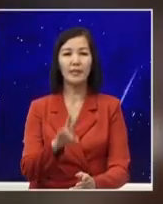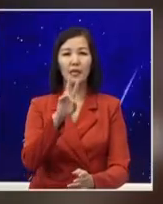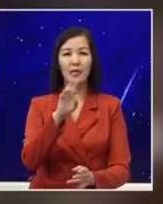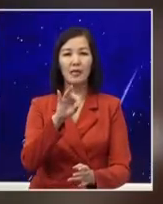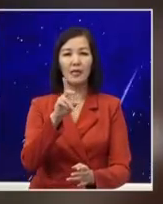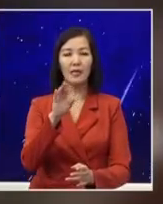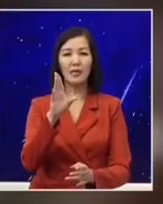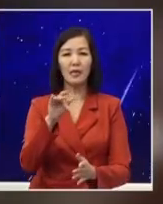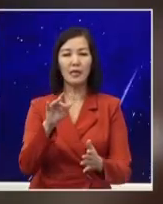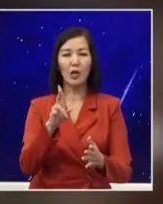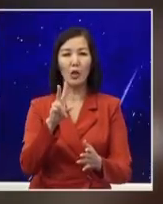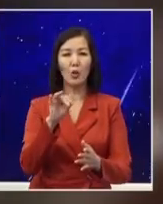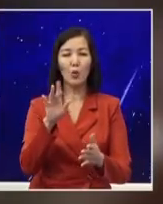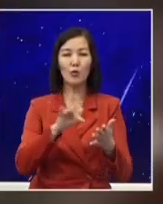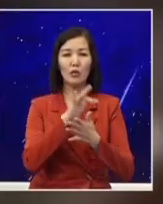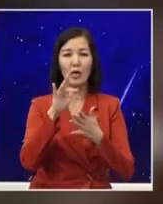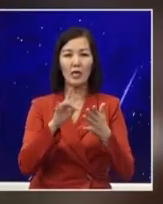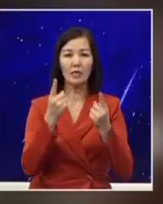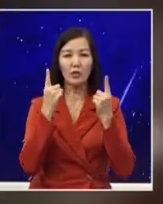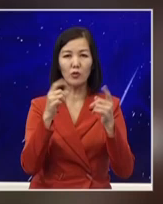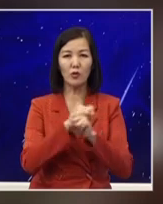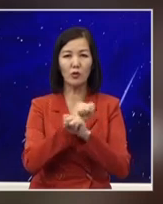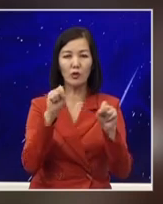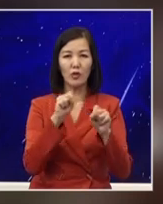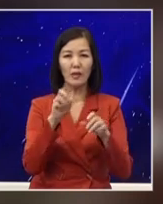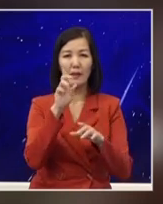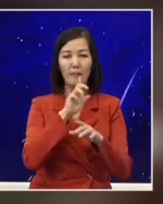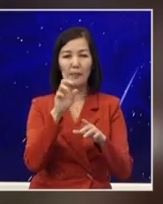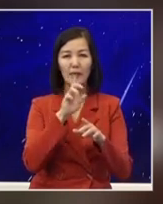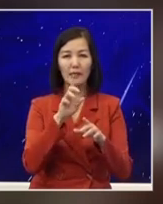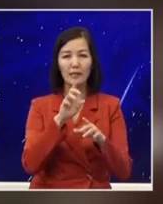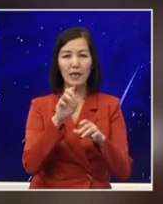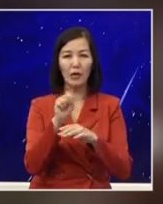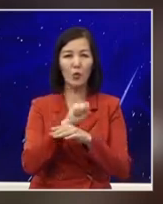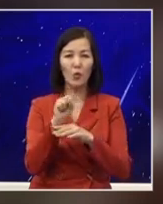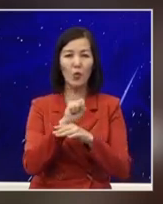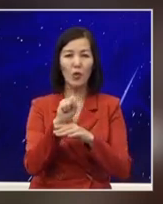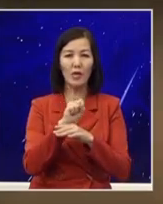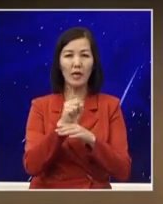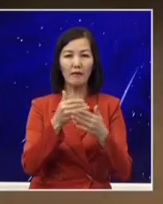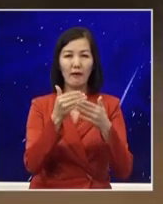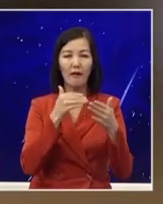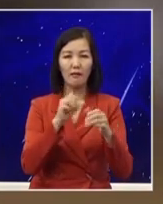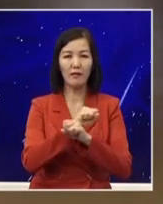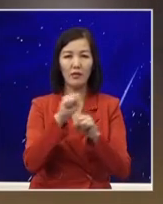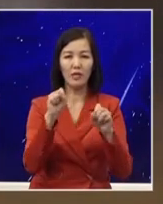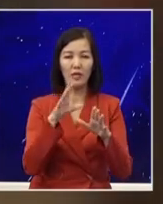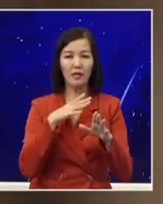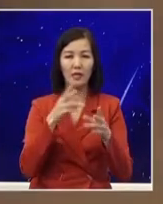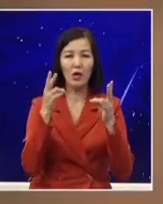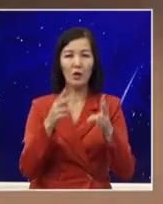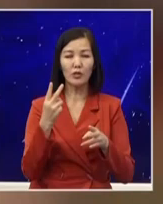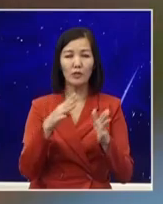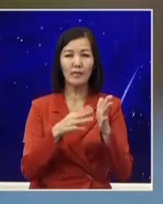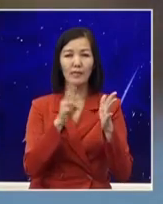Нигерияның Локотчо қаласына жойқын жарылыс болды. Яғни жанармай тасымалдайтын көлік жанармай құю бекетінің алдында жарылды. Оқиғадан 28